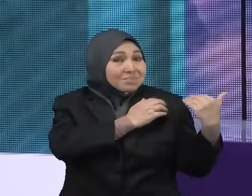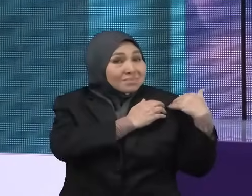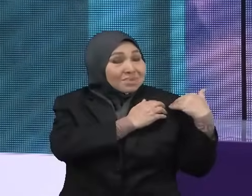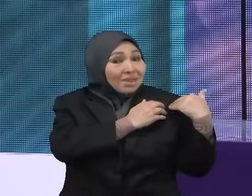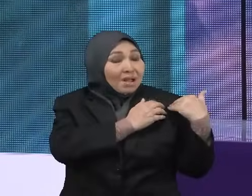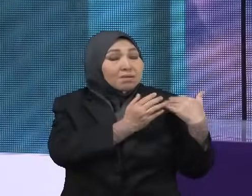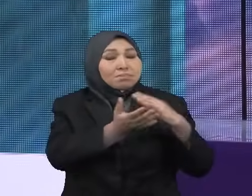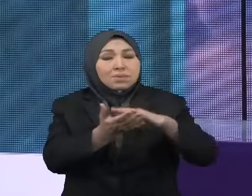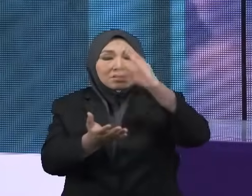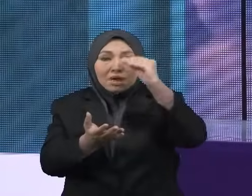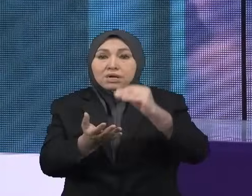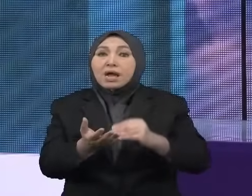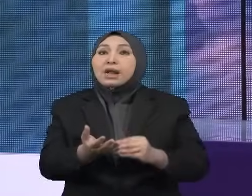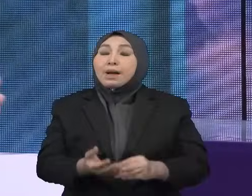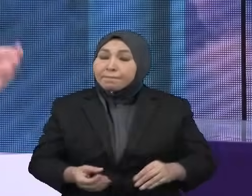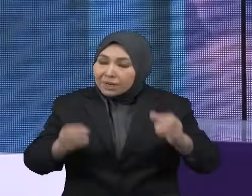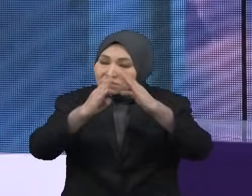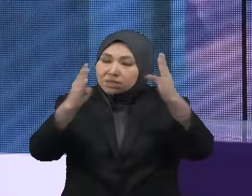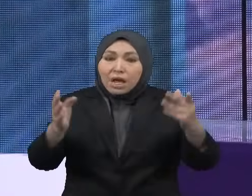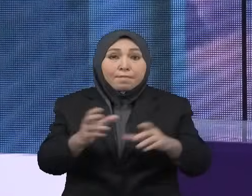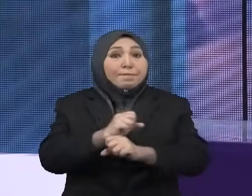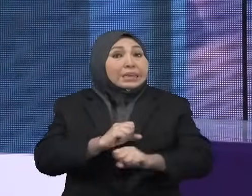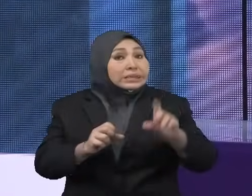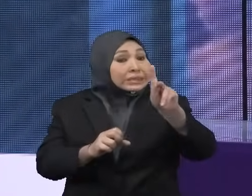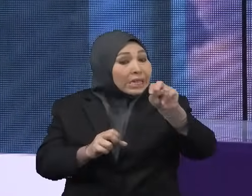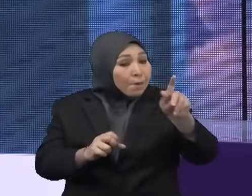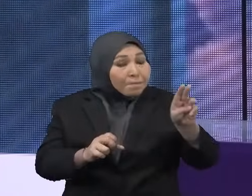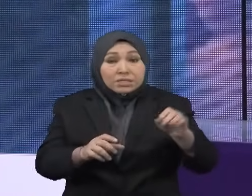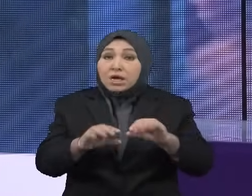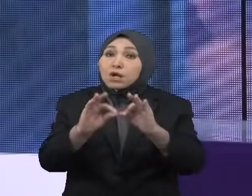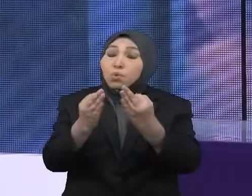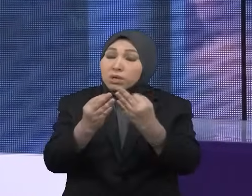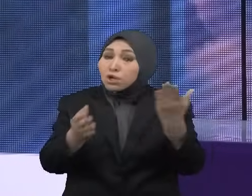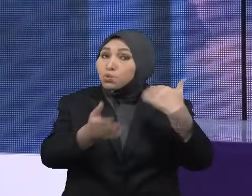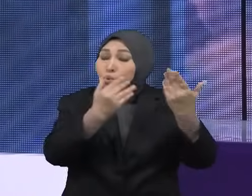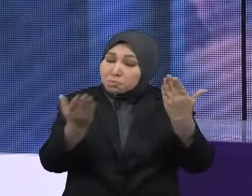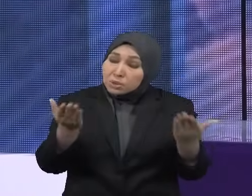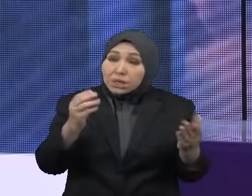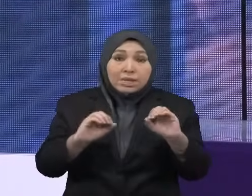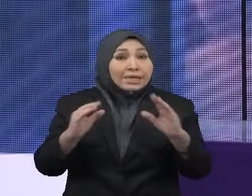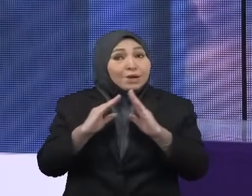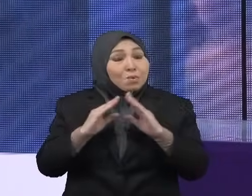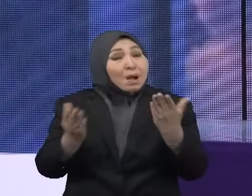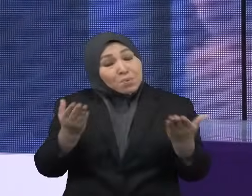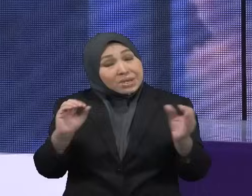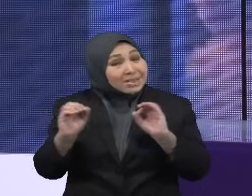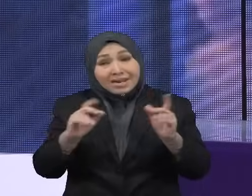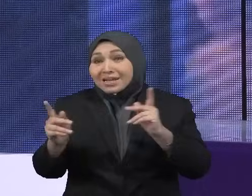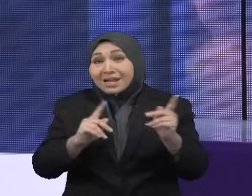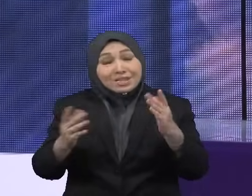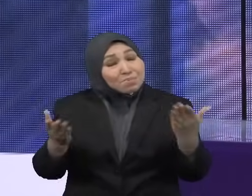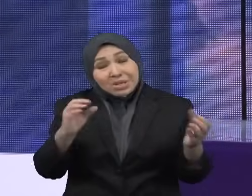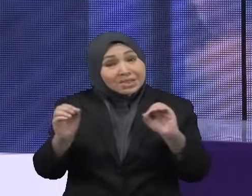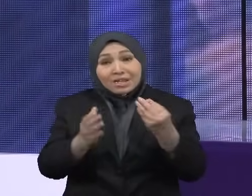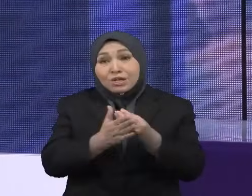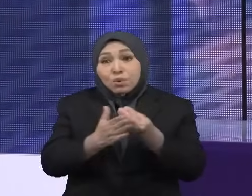ini pelajaran besar daripada surah Al-Maidah. Bila kita dapat nikmat, Ustaz, ya, dalam sebuah keluarga dulu mungkin tak ada rumah, mungkin tak ada kereta, mungkin tak